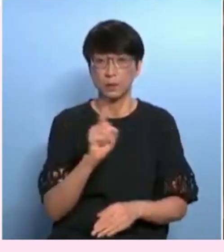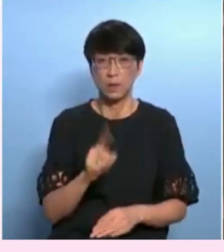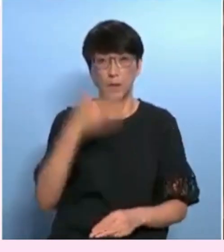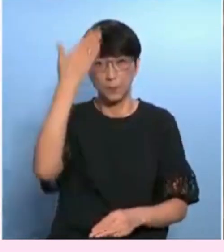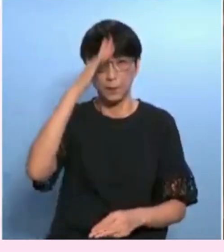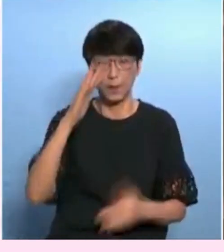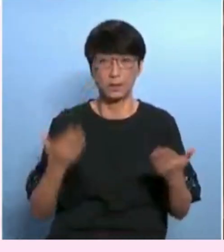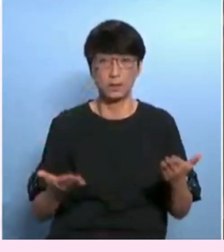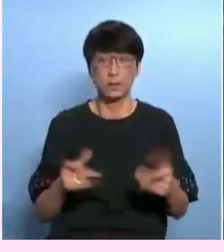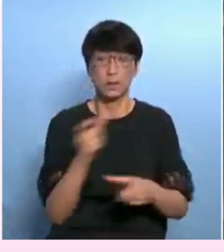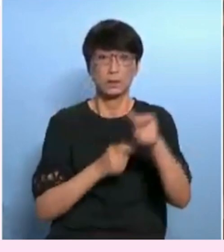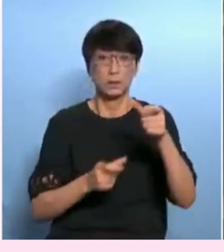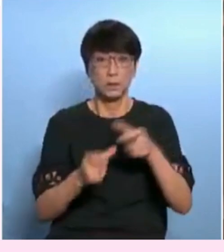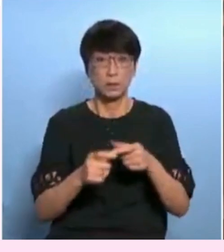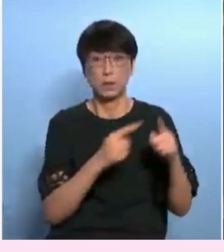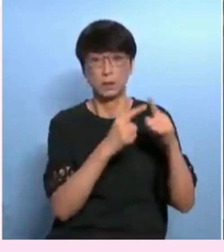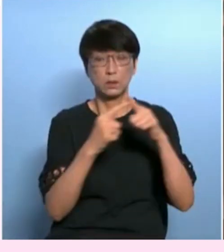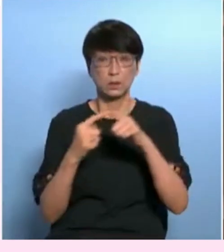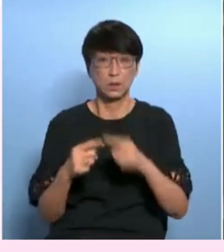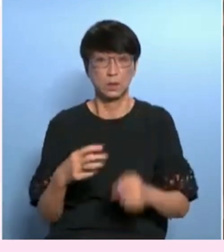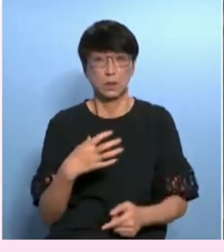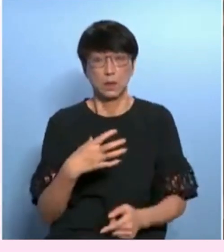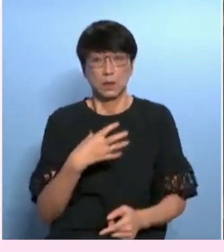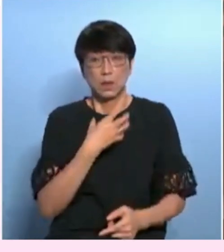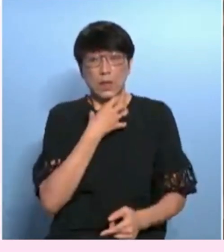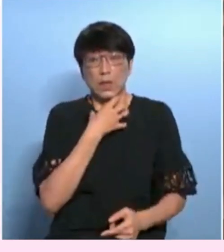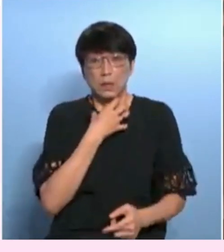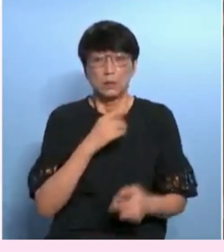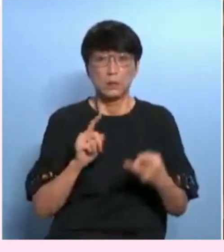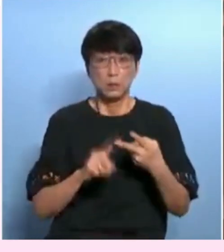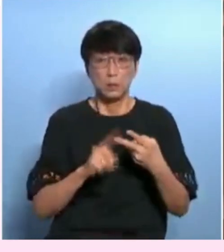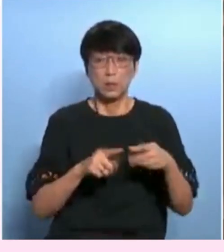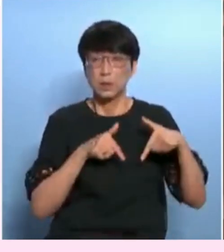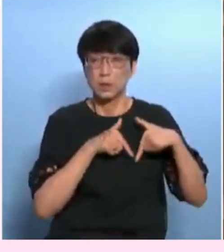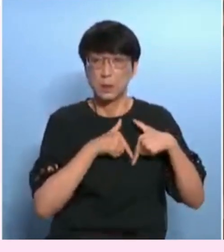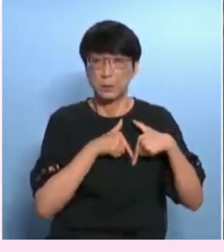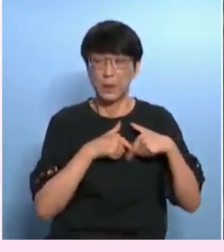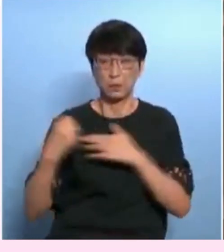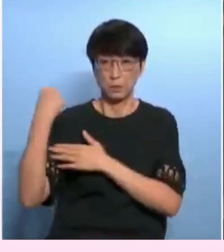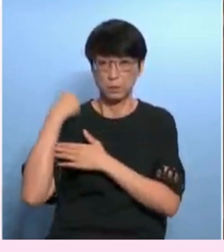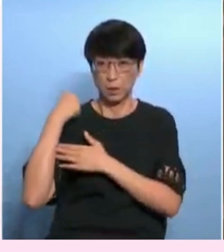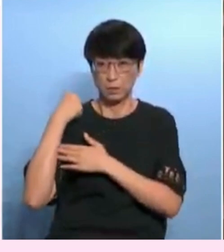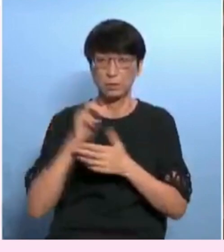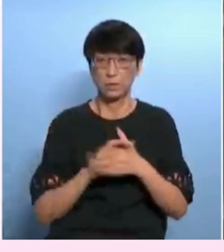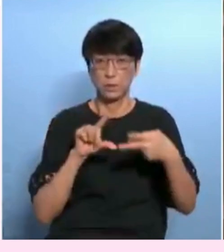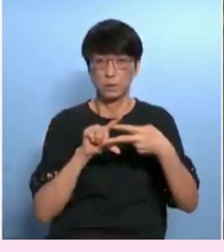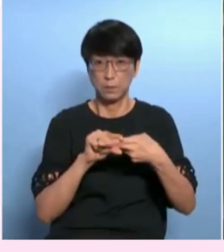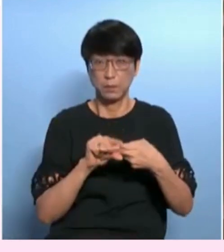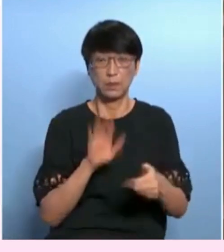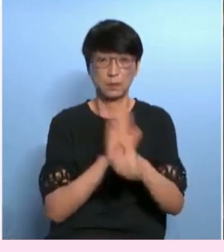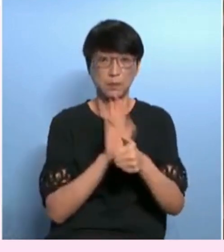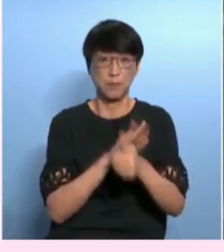咧，依家目前依家經濟同埋民生嘅情況，呢個第一。第二個有咧，唔係有心啦，係要有利嚇，即係有心得嚟咧，都要做啲嘢係